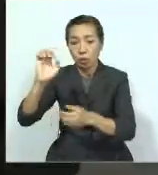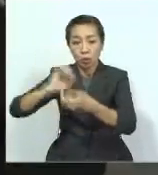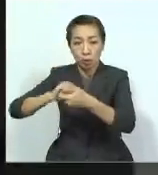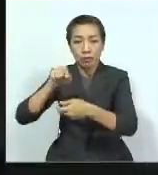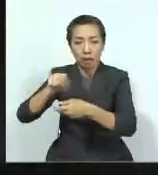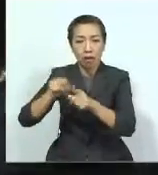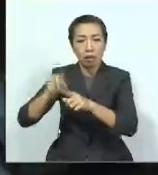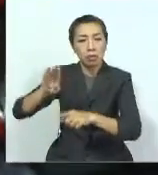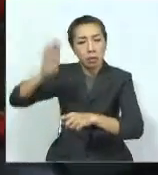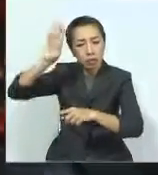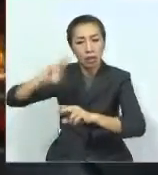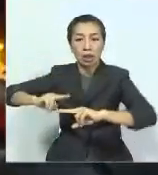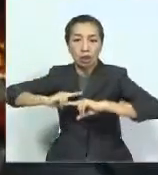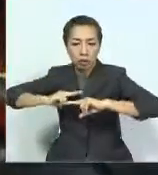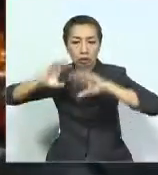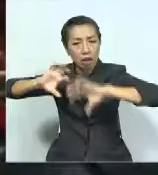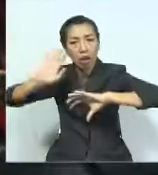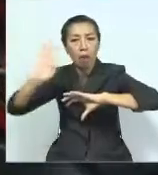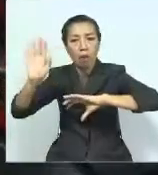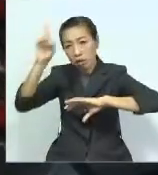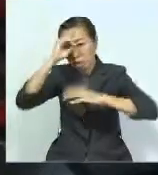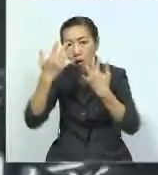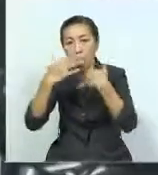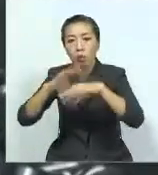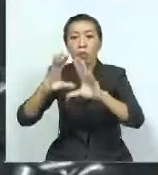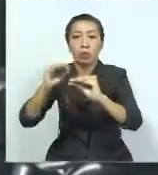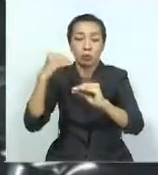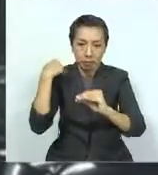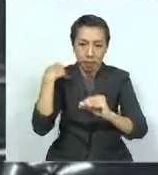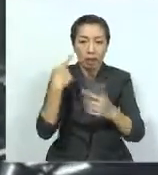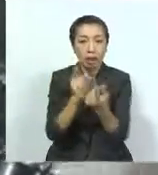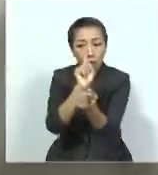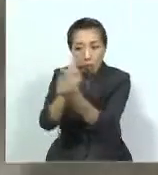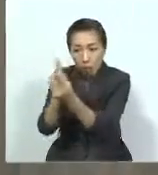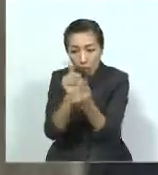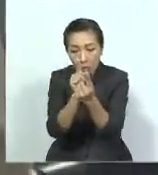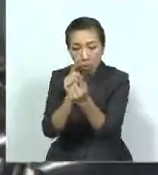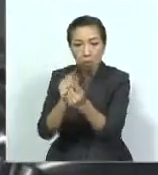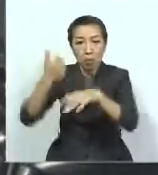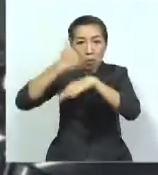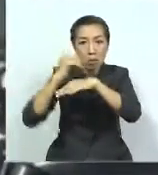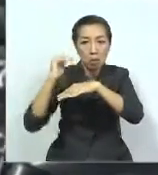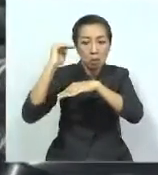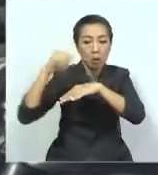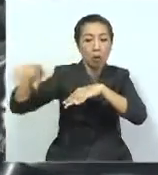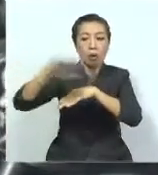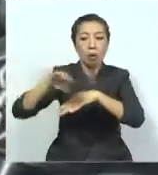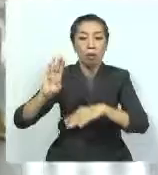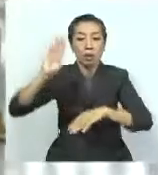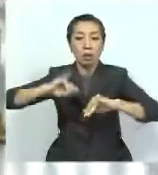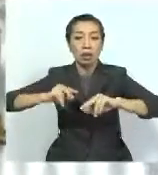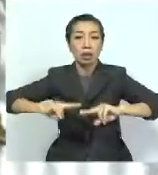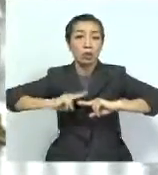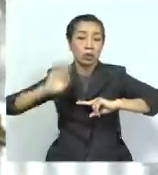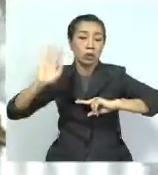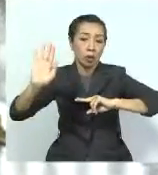ครัฐและภาคเอกชนของเยอรมนีเข้าร่วมอย่างกว้างขวางตลอดจนพบหารือกับผู้บริหารระดับสูงของภาคเอกชนเยอรมัน